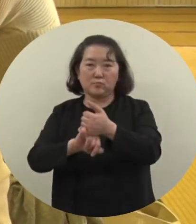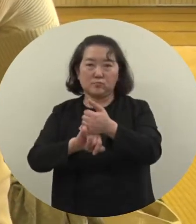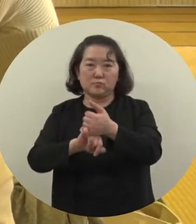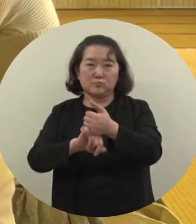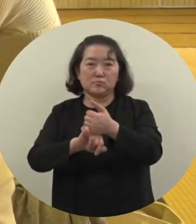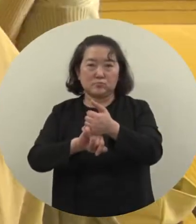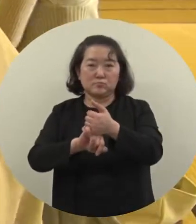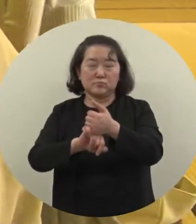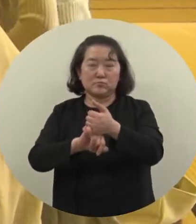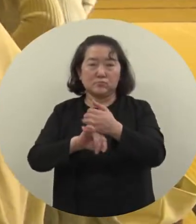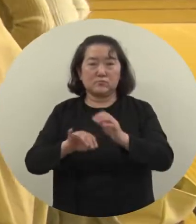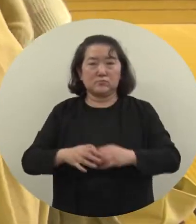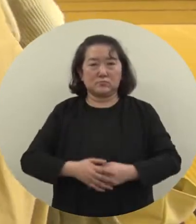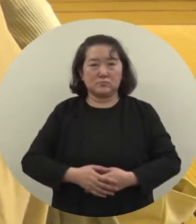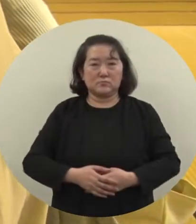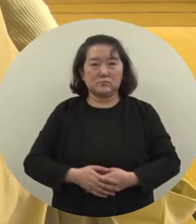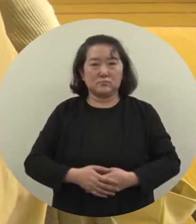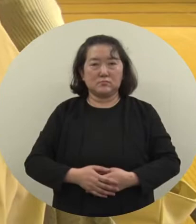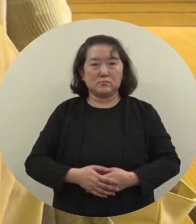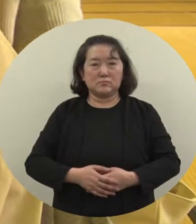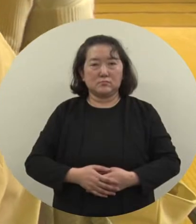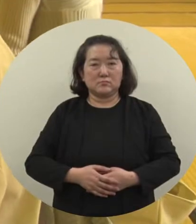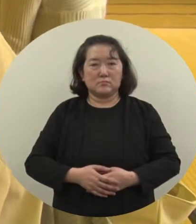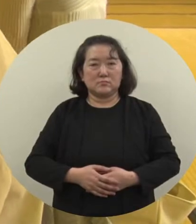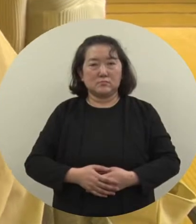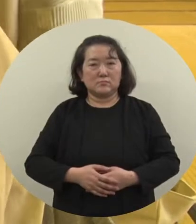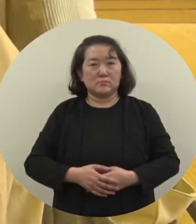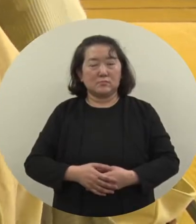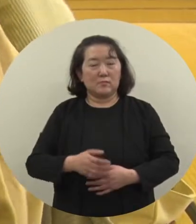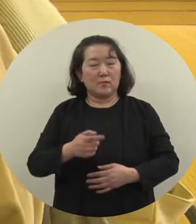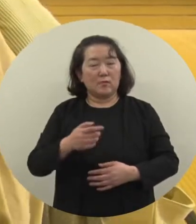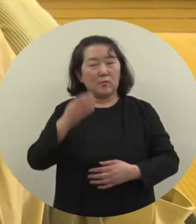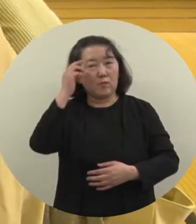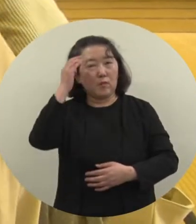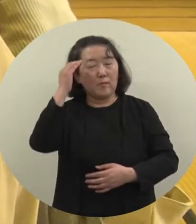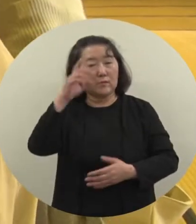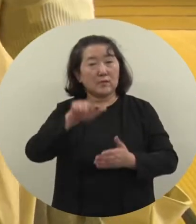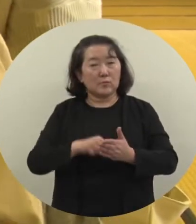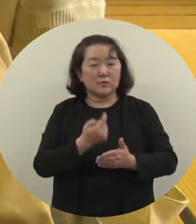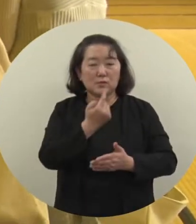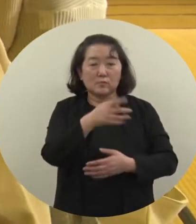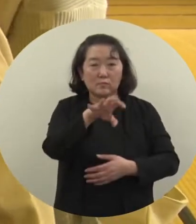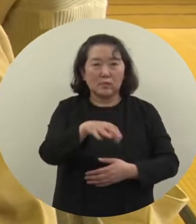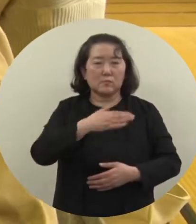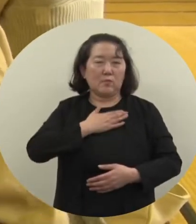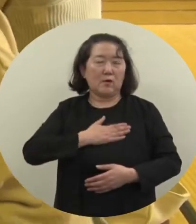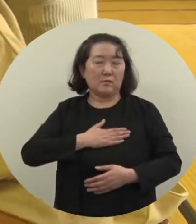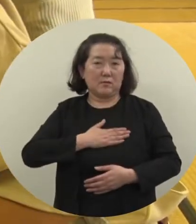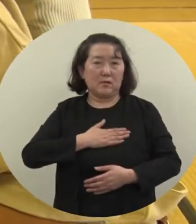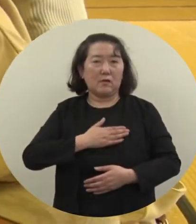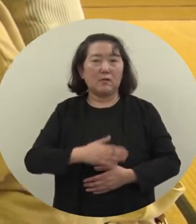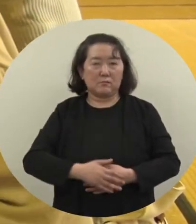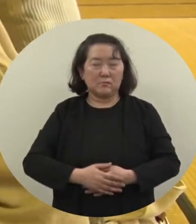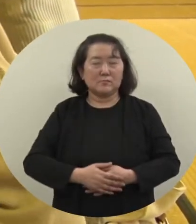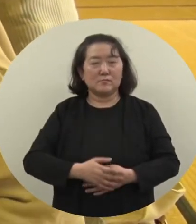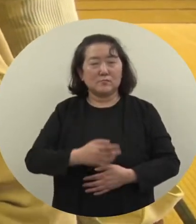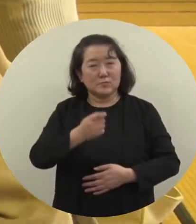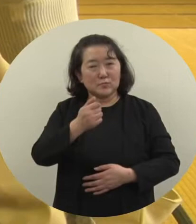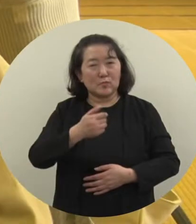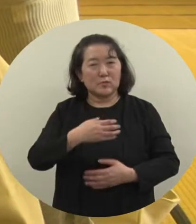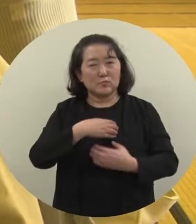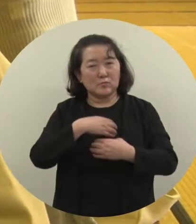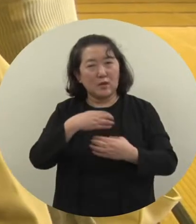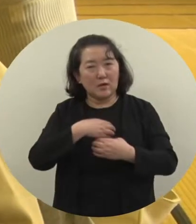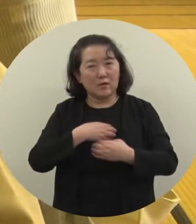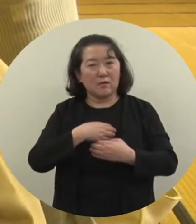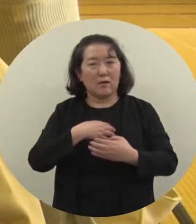、今後その自分が困った時にどんなところ行ったらいいかっていうのがすごくよく分かったんで、ちょっと不安が